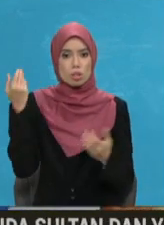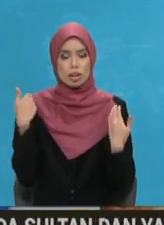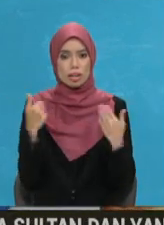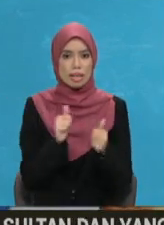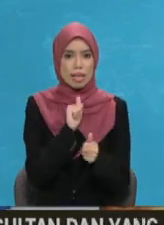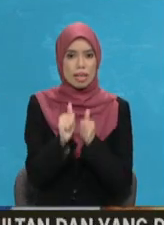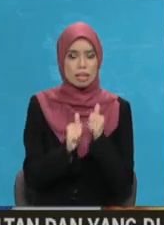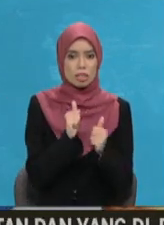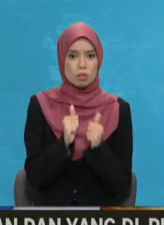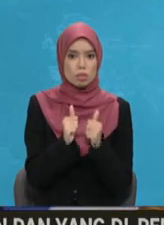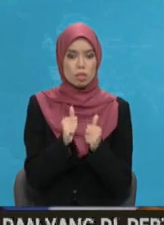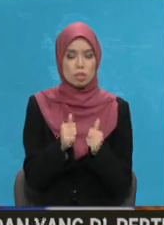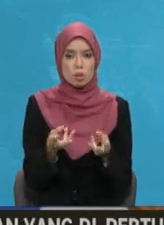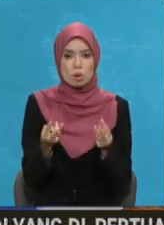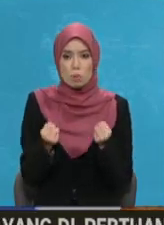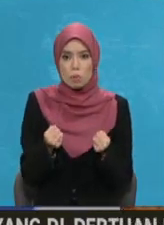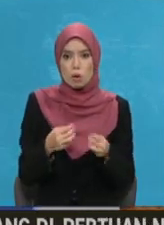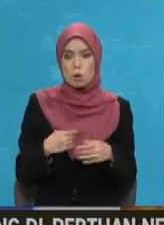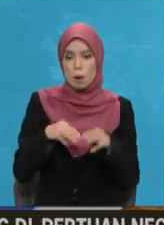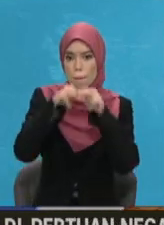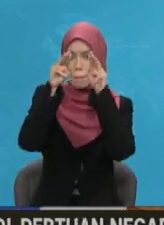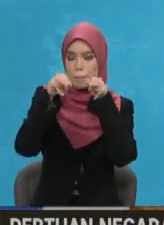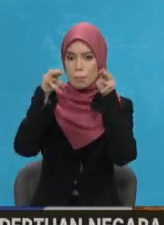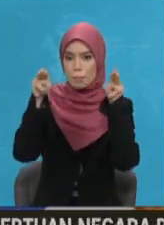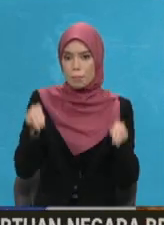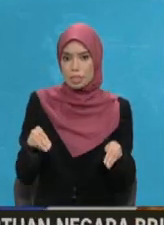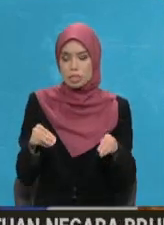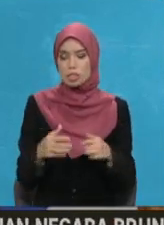aktivitas ke Arahkan masjid